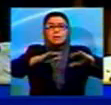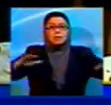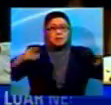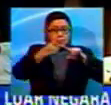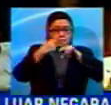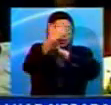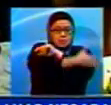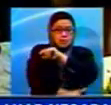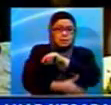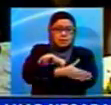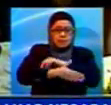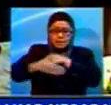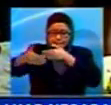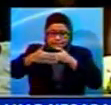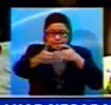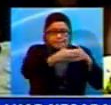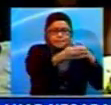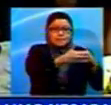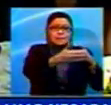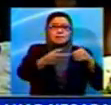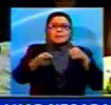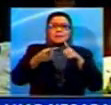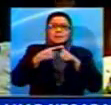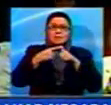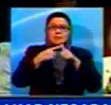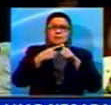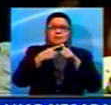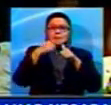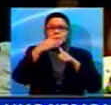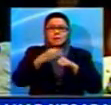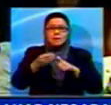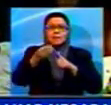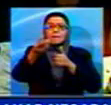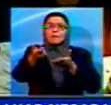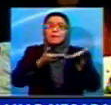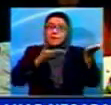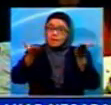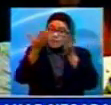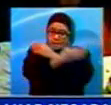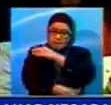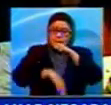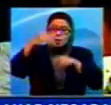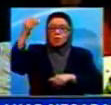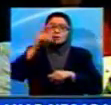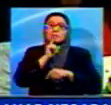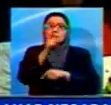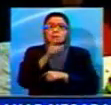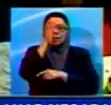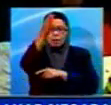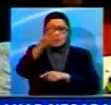negara-negara berjiran dengan negara kita terlebih dahulu penglibatan negara luar pastinya akan menghidangkan